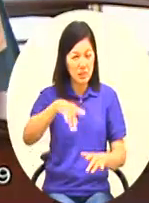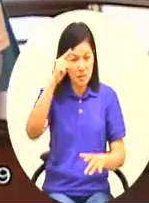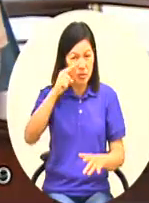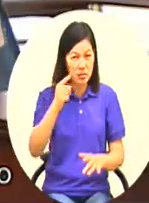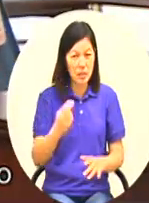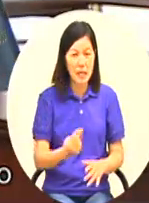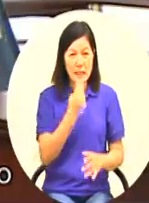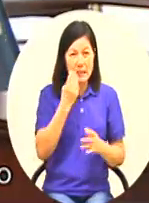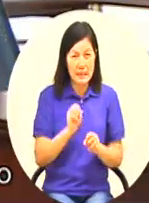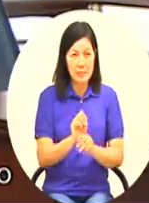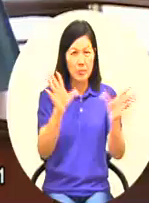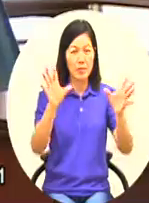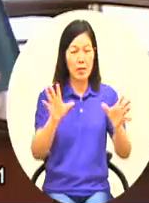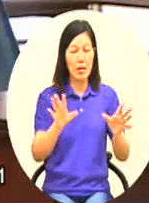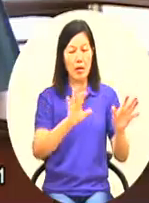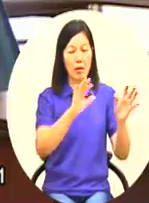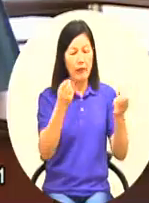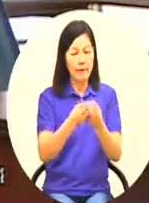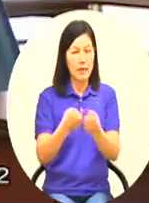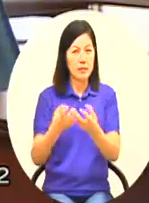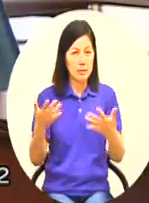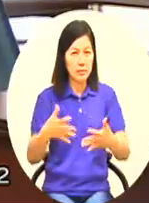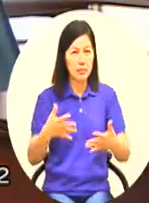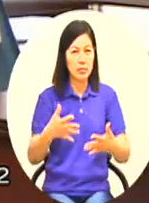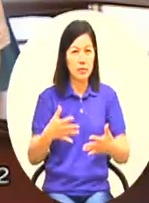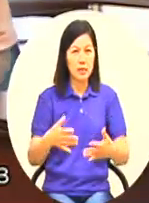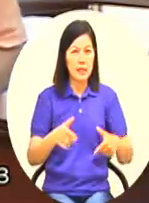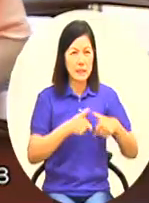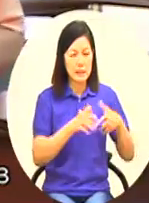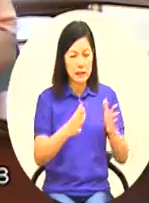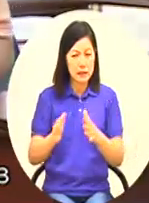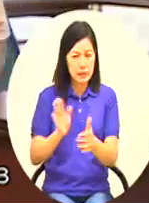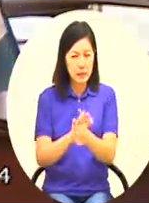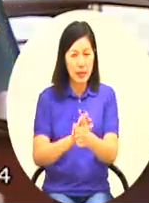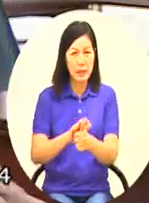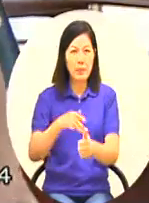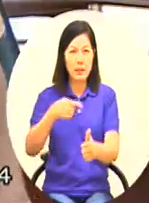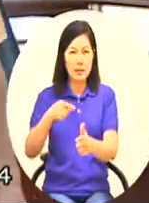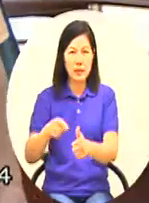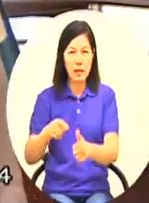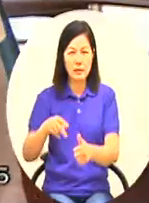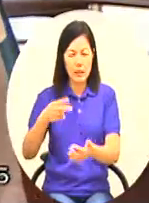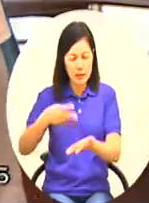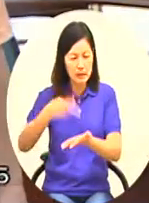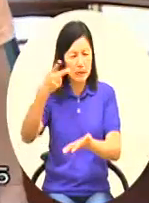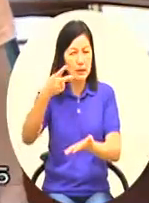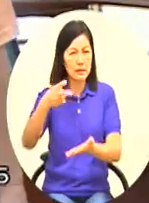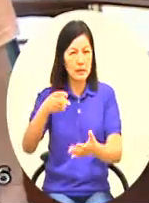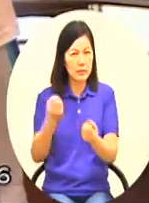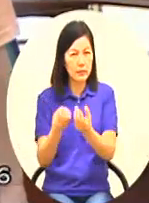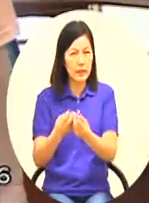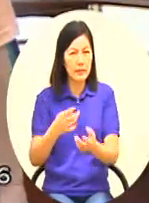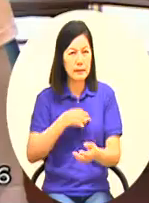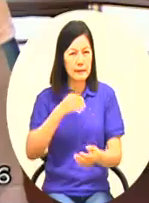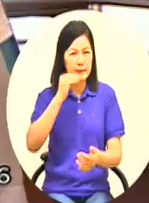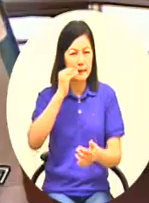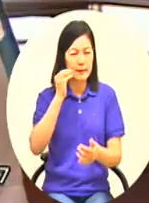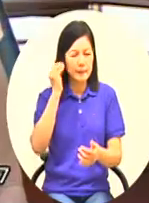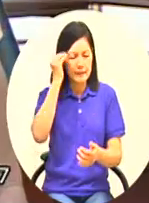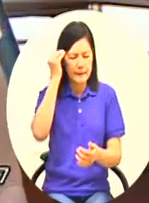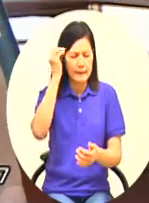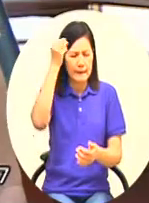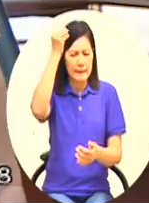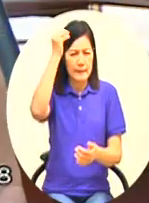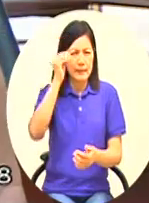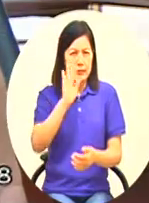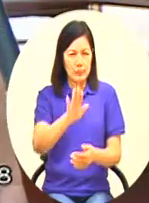爆产生这个问题。然后嘞，这心理辅导也无写，对不对？你阁叫去第二处的，我来讲，这是很残忍的事情、啊、所以我看